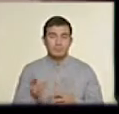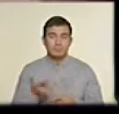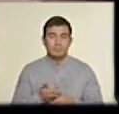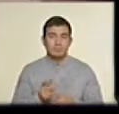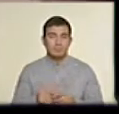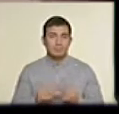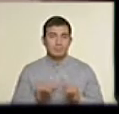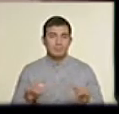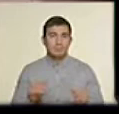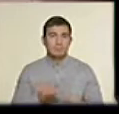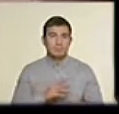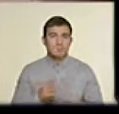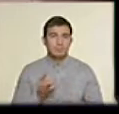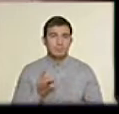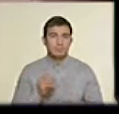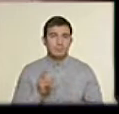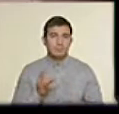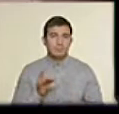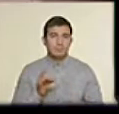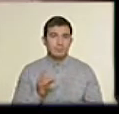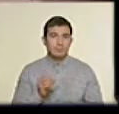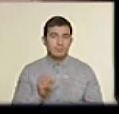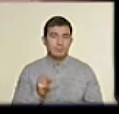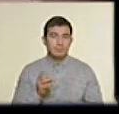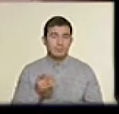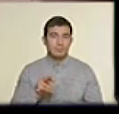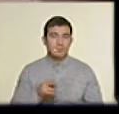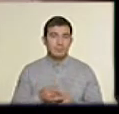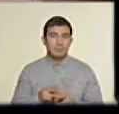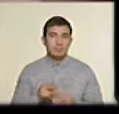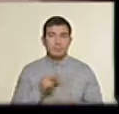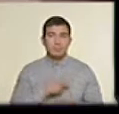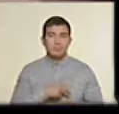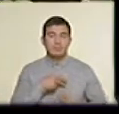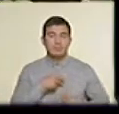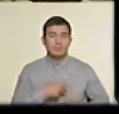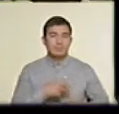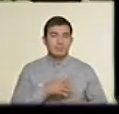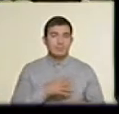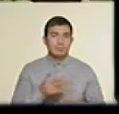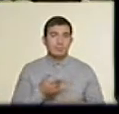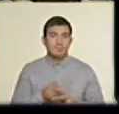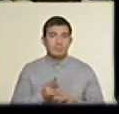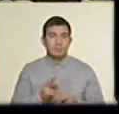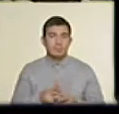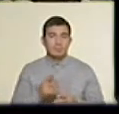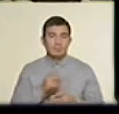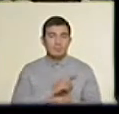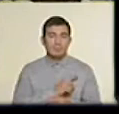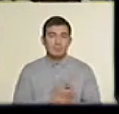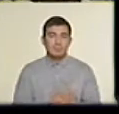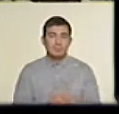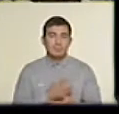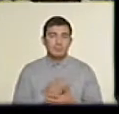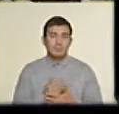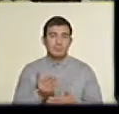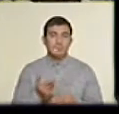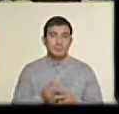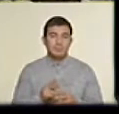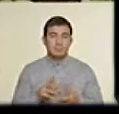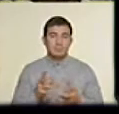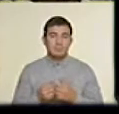rivojlanmoqda. Rekreatsiya xizmati mehnat qilish jarayonida sarflangan kuch, energiyani tiklashda muhim omil